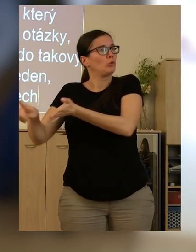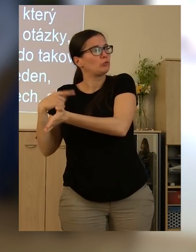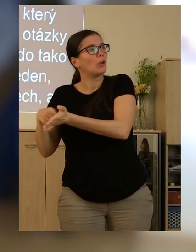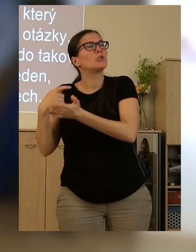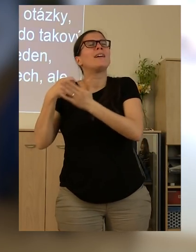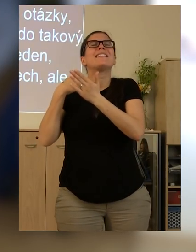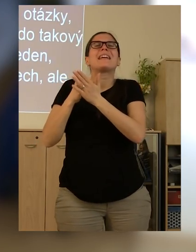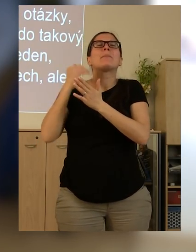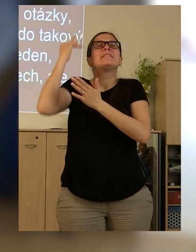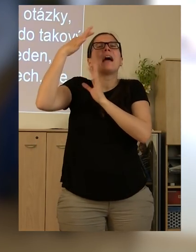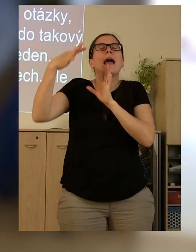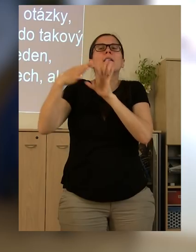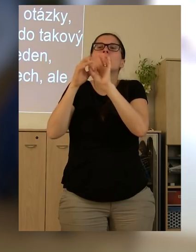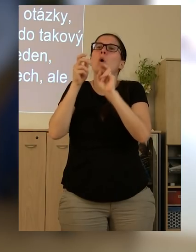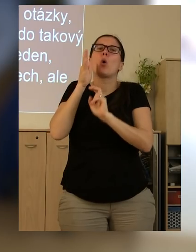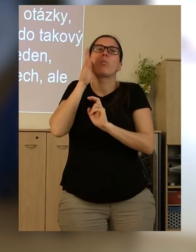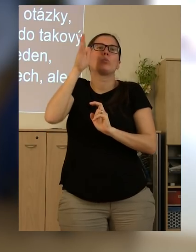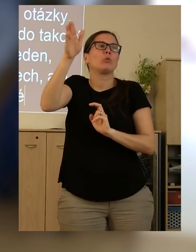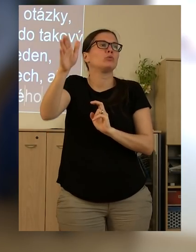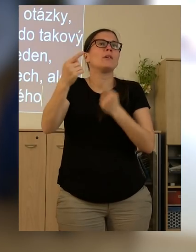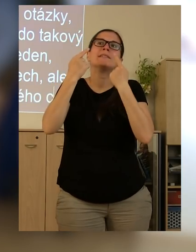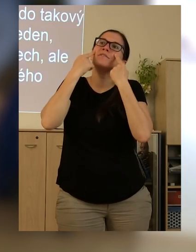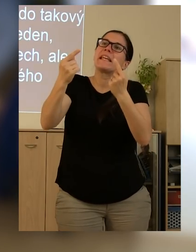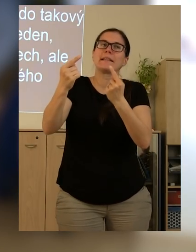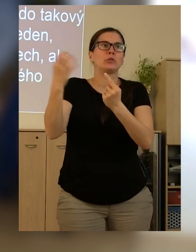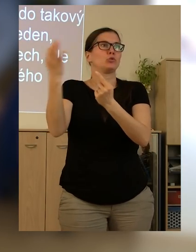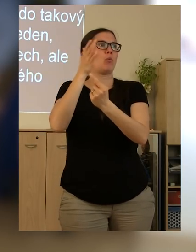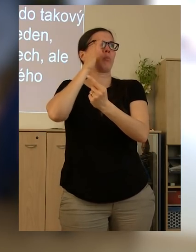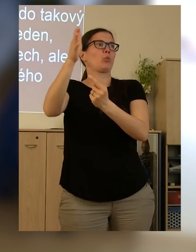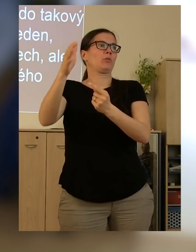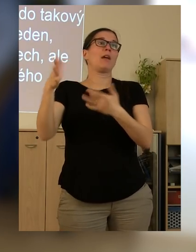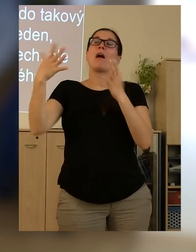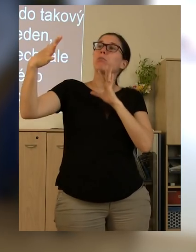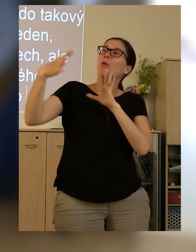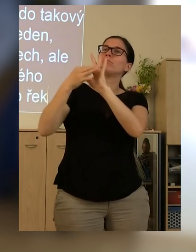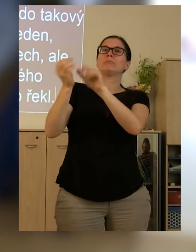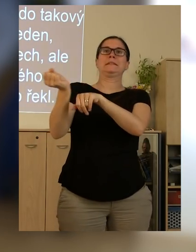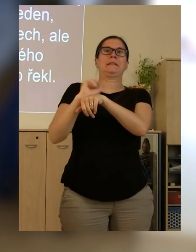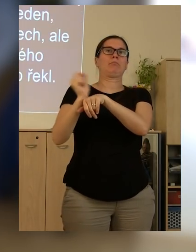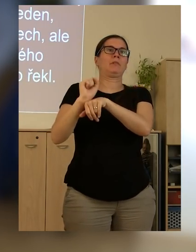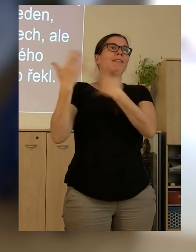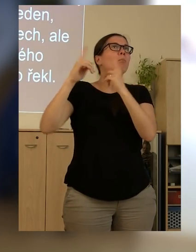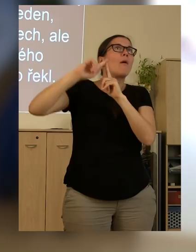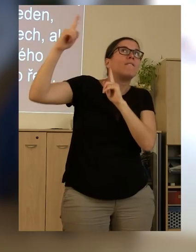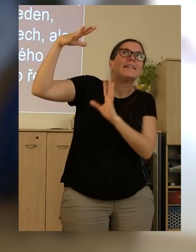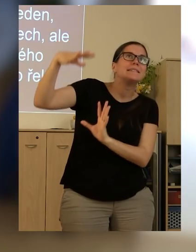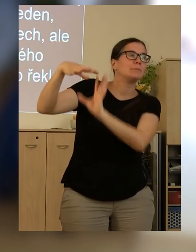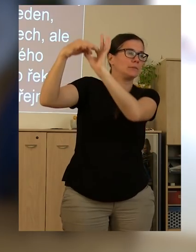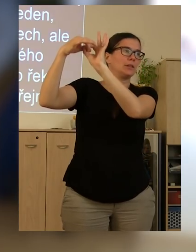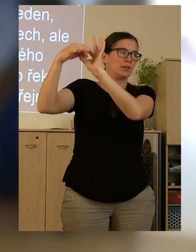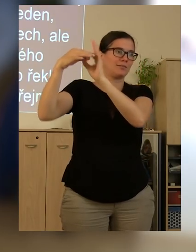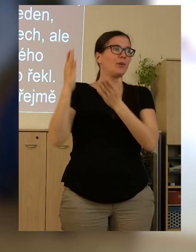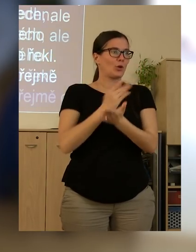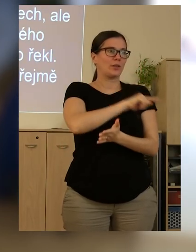prorockého charakteru, takhle bych to řekl. Jo, sny prorockého charakteru. Proto je mezi nimi samozřejmě obrovský rozdíl.